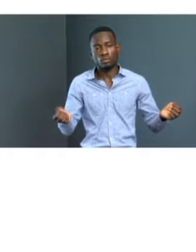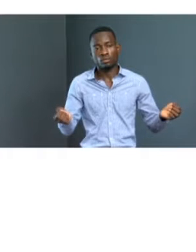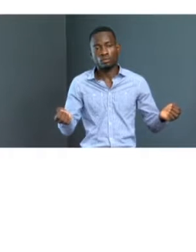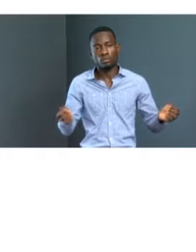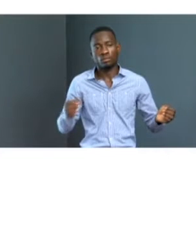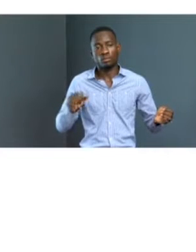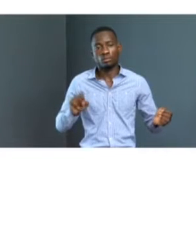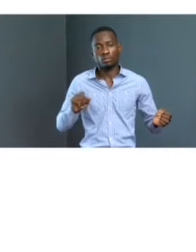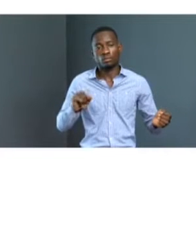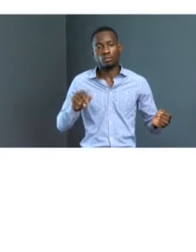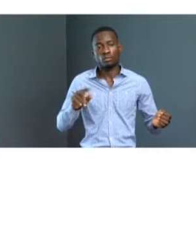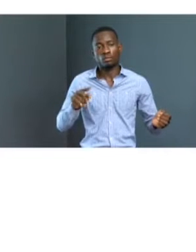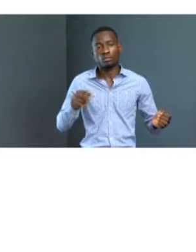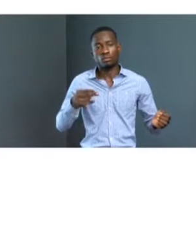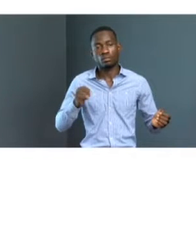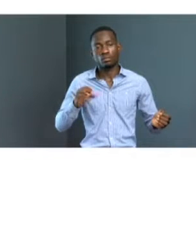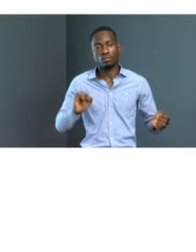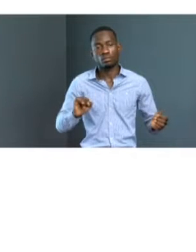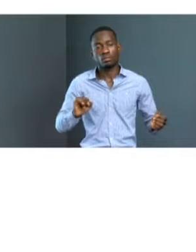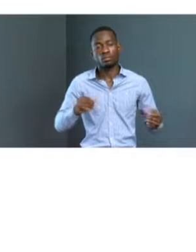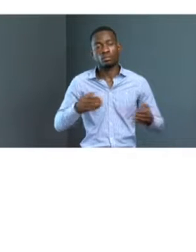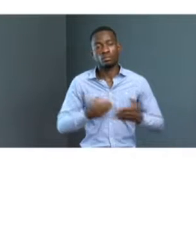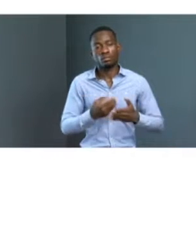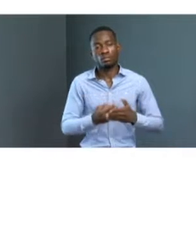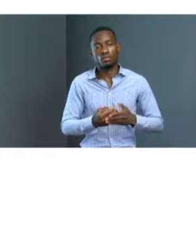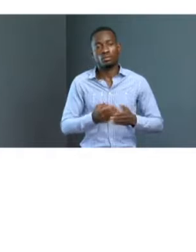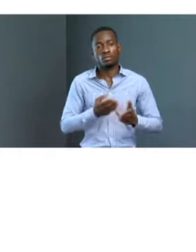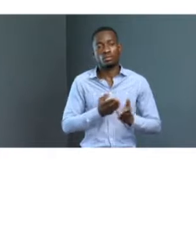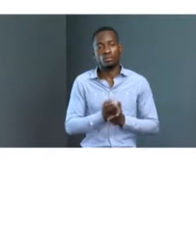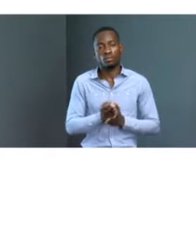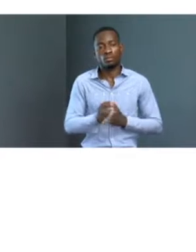synthèse d'un nouveau brin à partir des bases azotées libres du